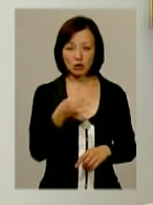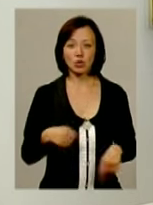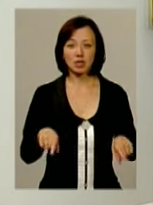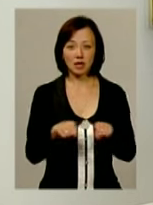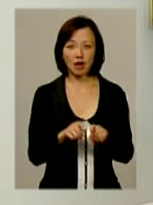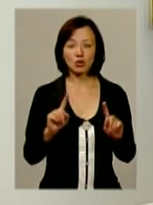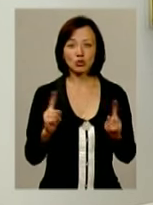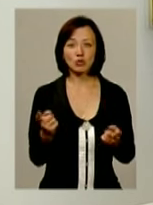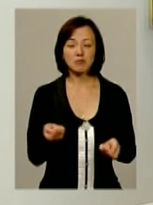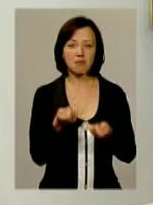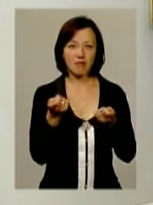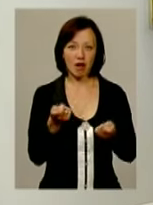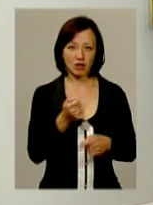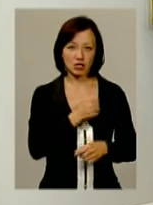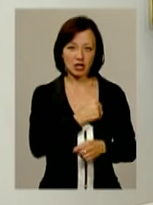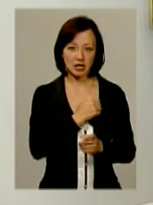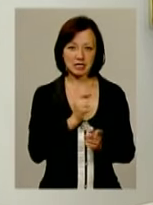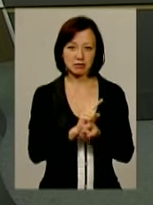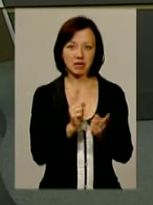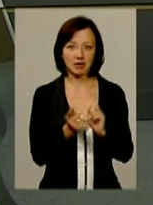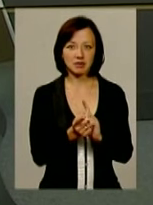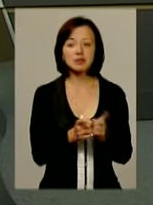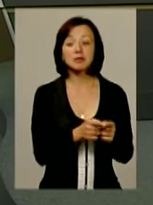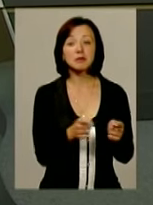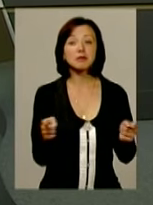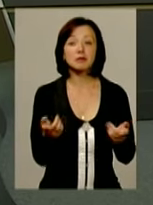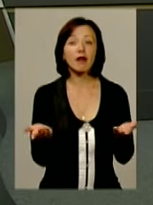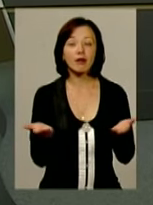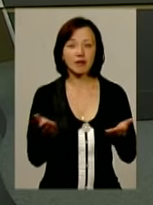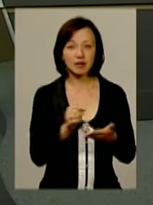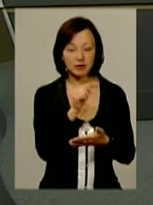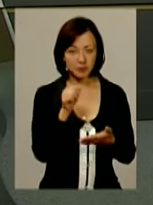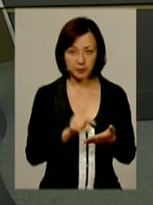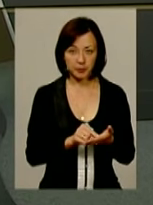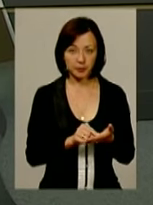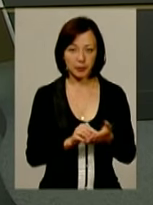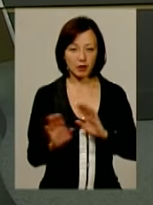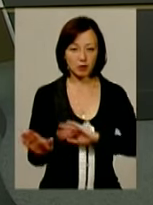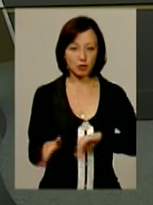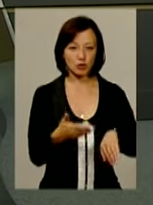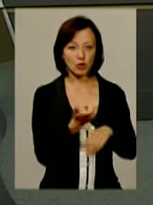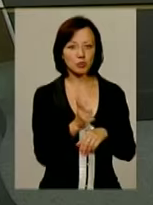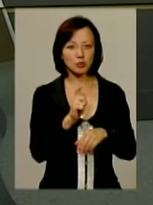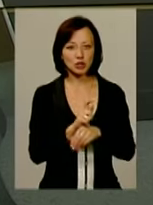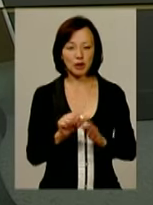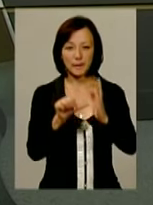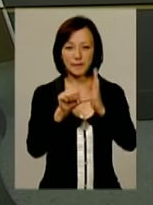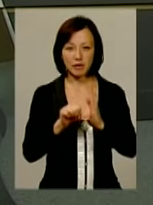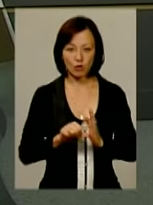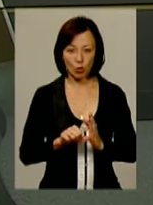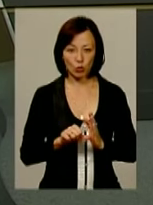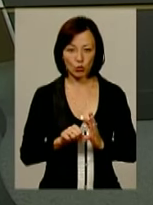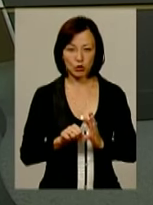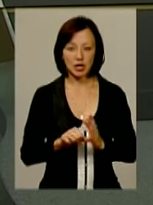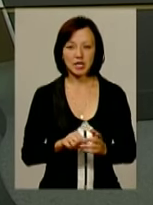дуже мало, на жаль, змінилося. Як... За який це час? Ну, уточнимо. Ми... Ну, пройшло більше півроку.